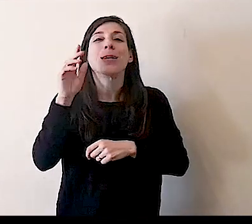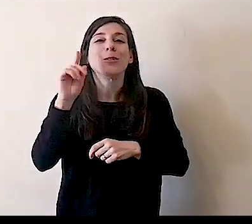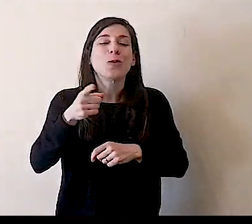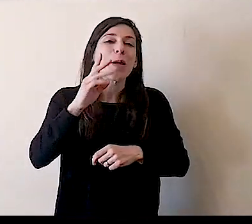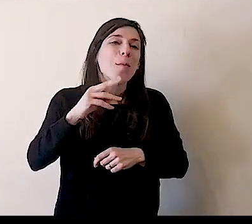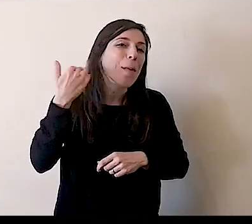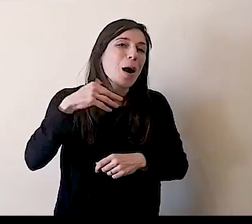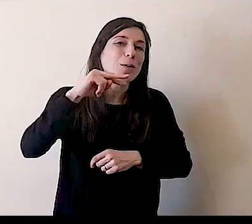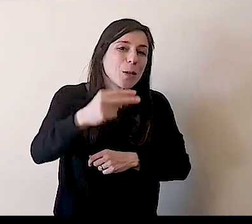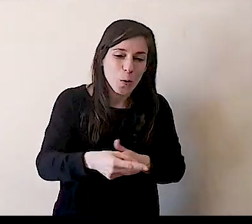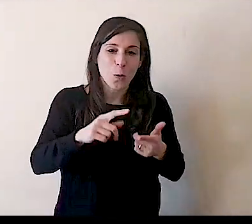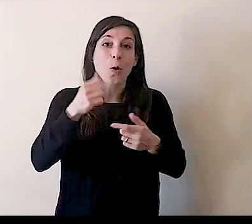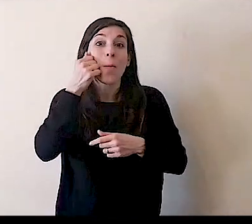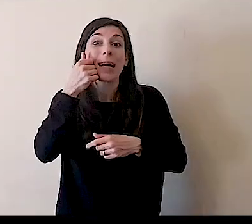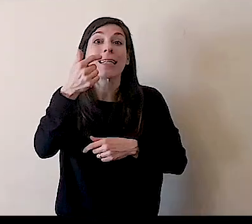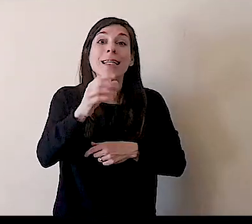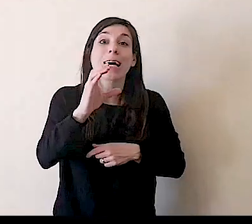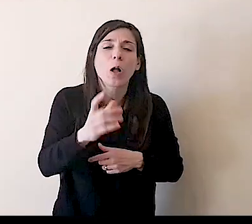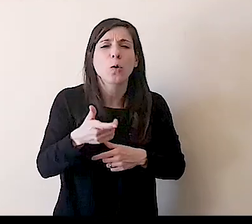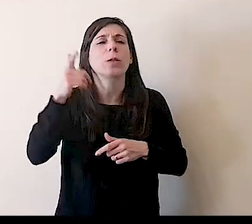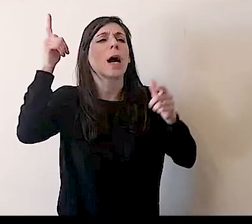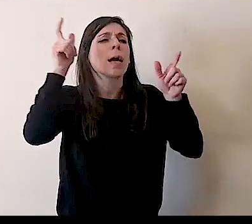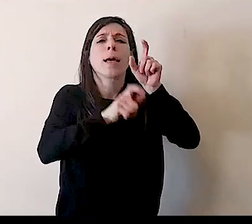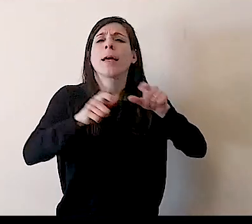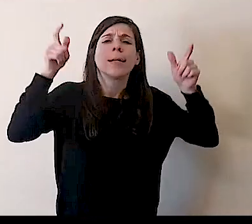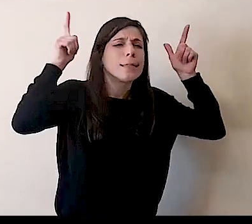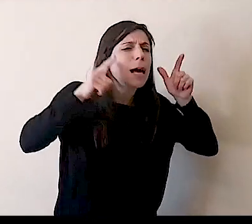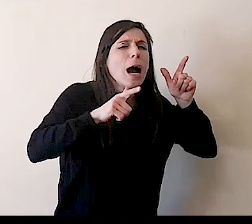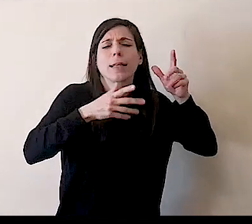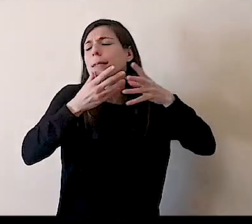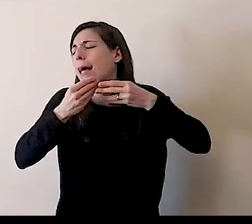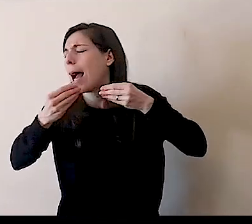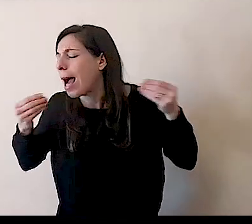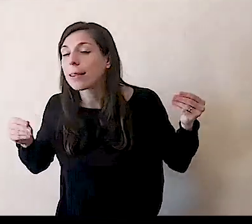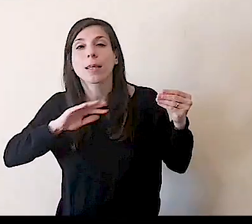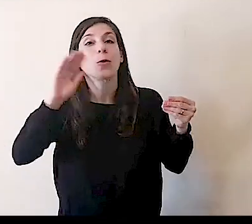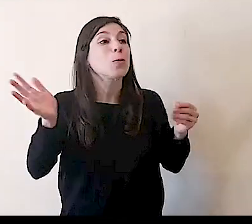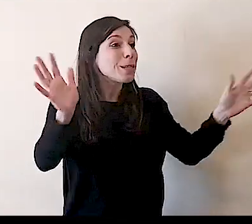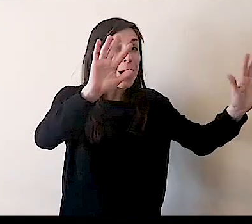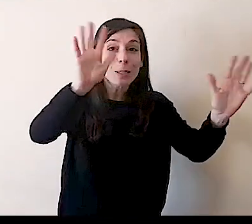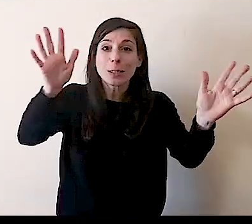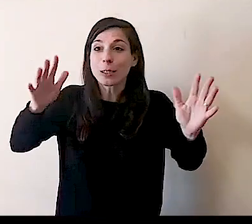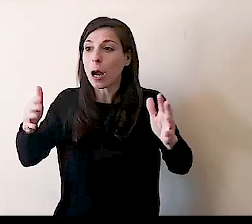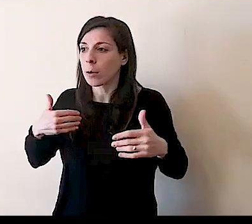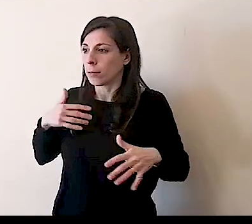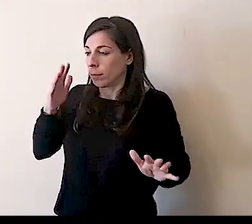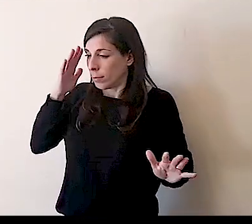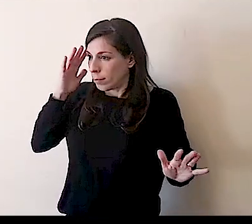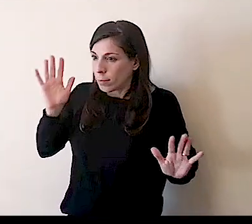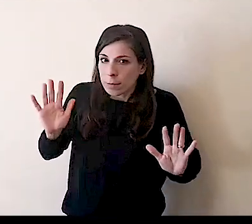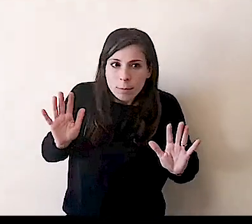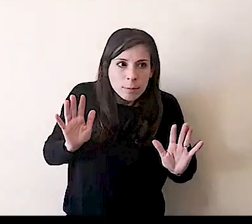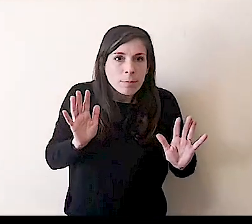teresa di calcutta e tanti tanti santi e tutti lo salutavano e lui un po stordito perché era arrivato